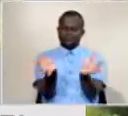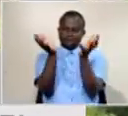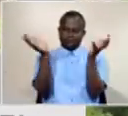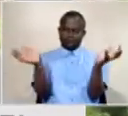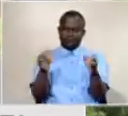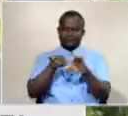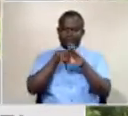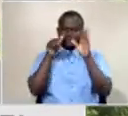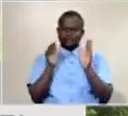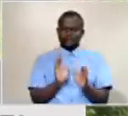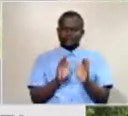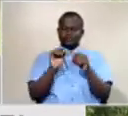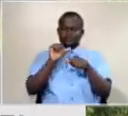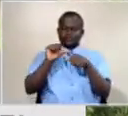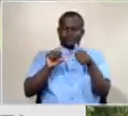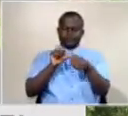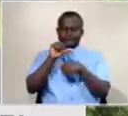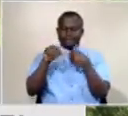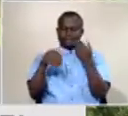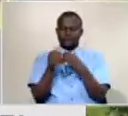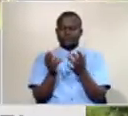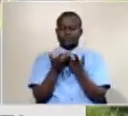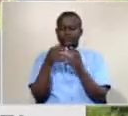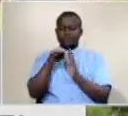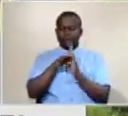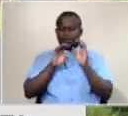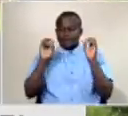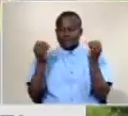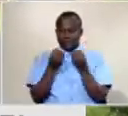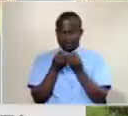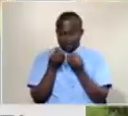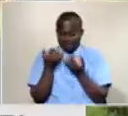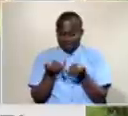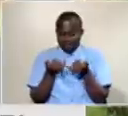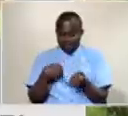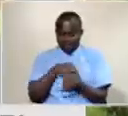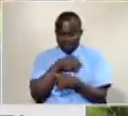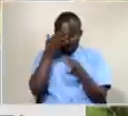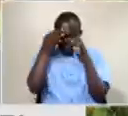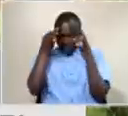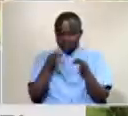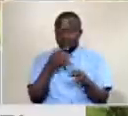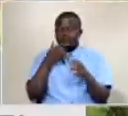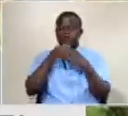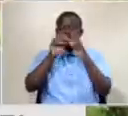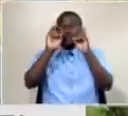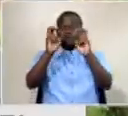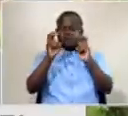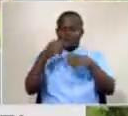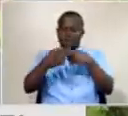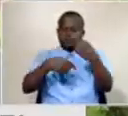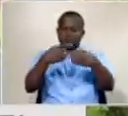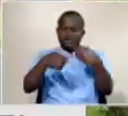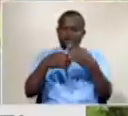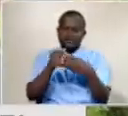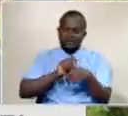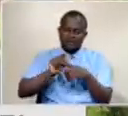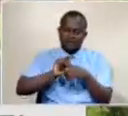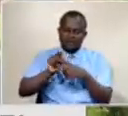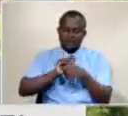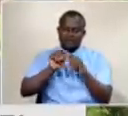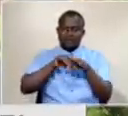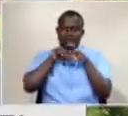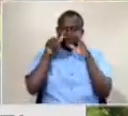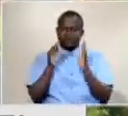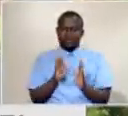bw'abanyamuryango ku bijyanye na gahunda z'umuryango. Ubwo rero twarimo dufata ingamba zo kuvuga ngo dukomeze guhugura